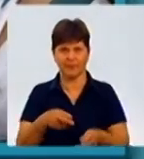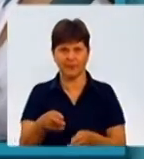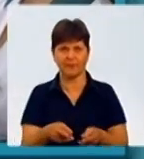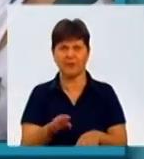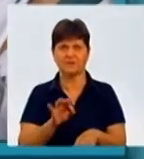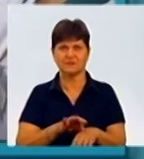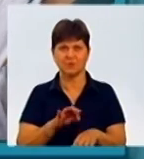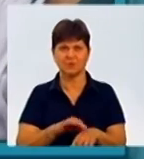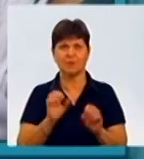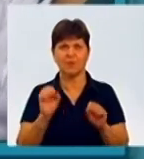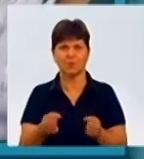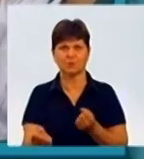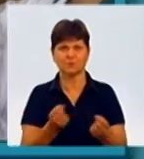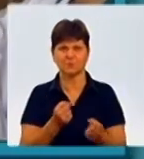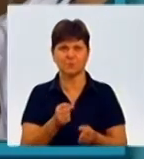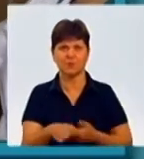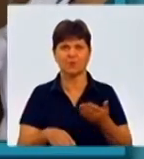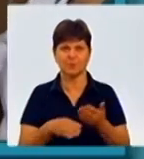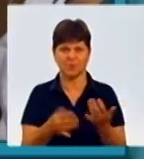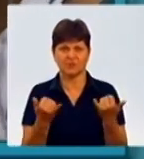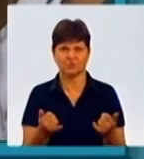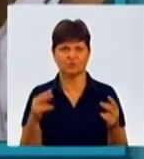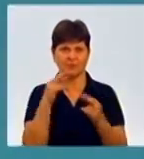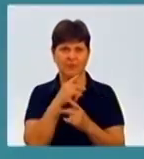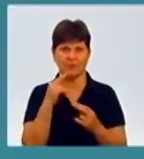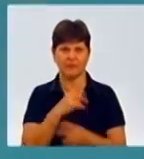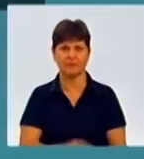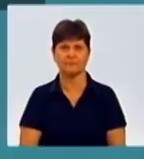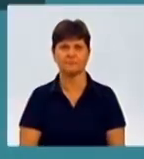хворобою можна впоратись за допомогою сучасних ліків.